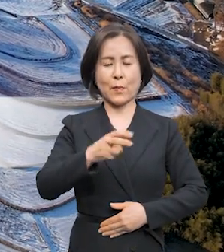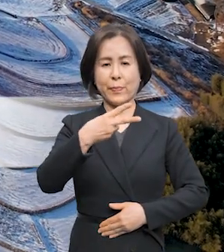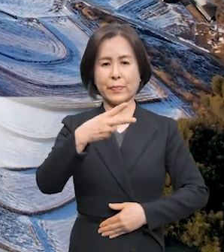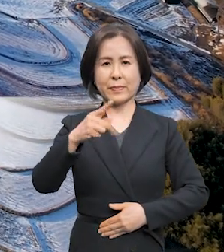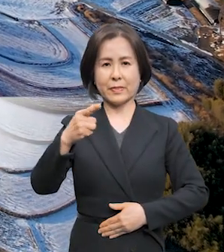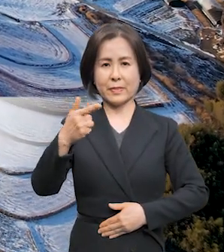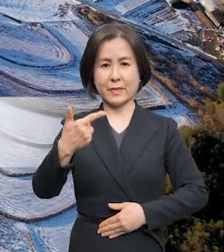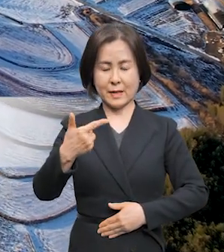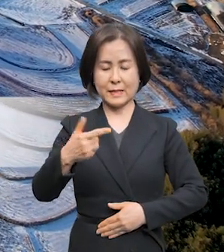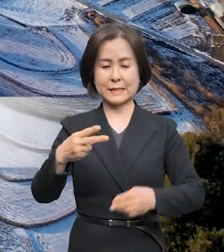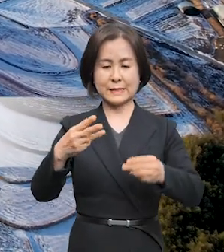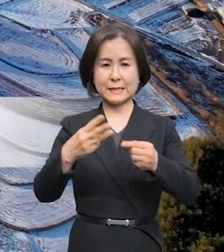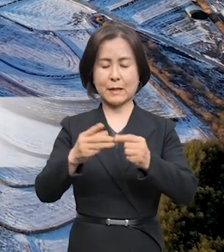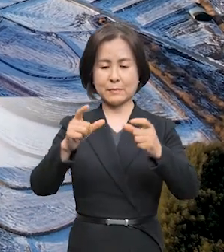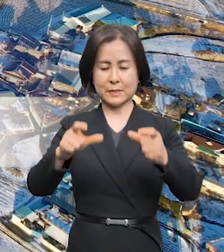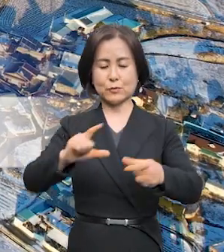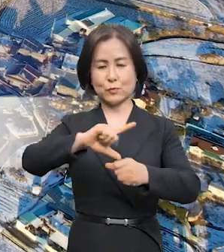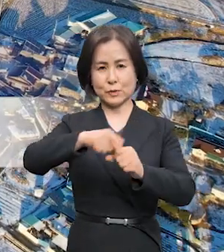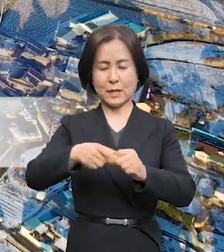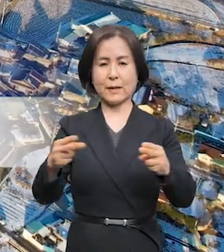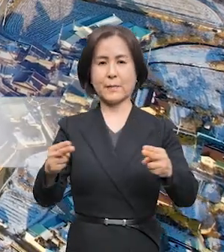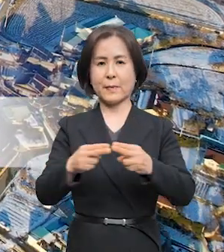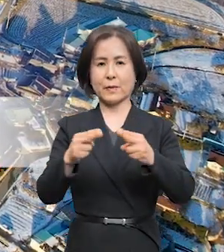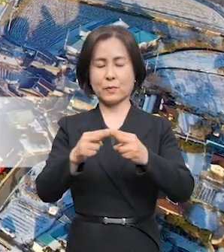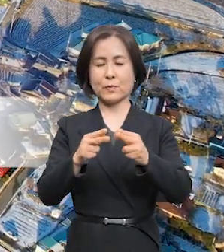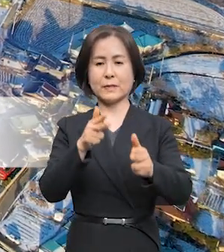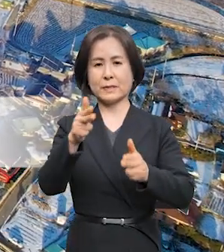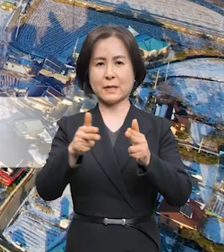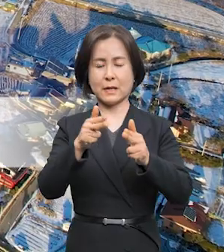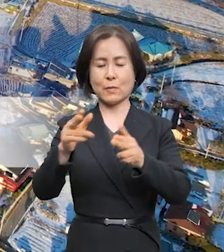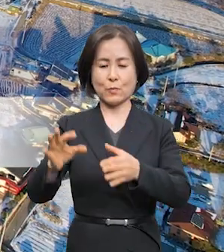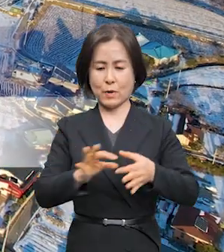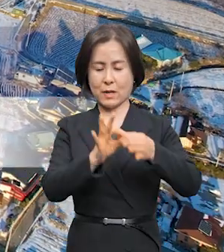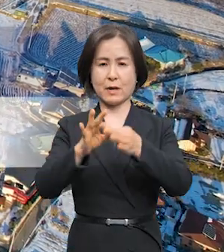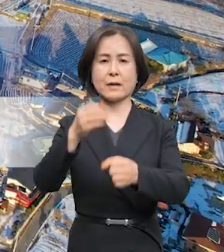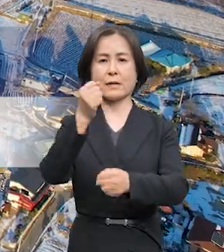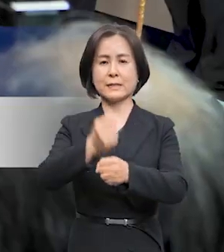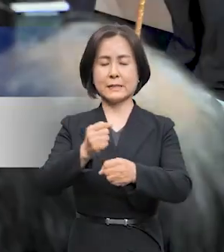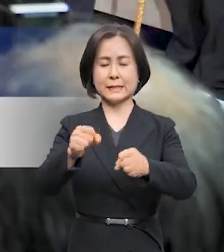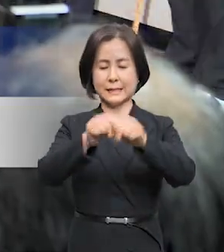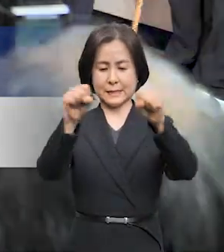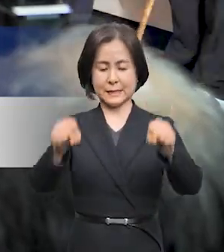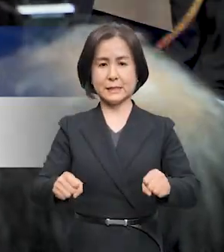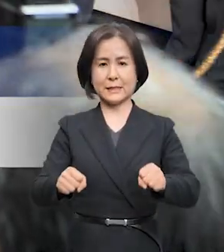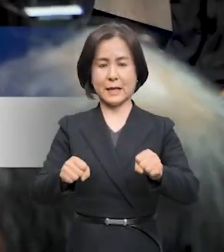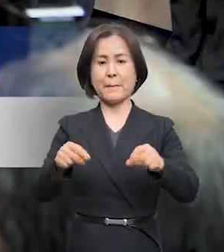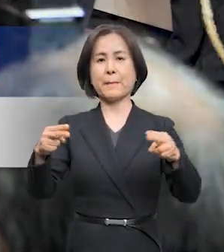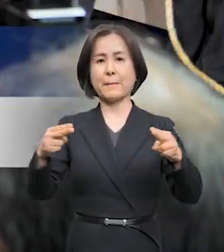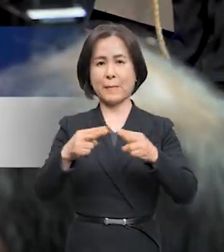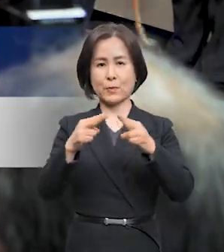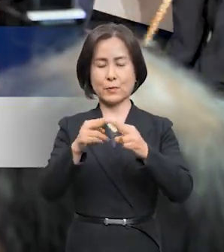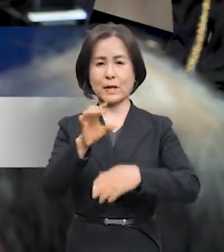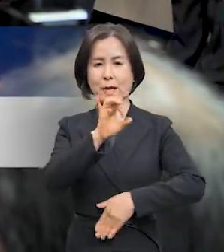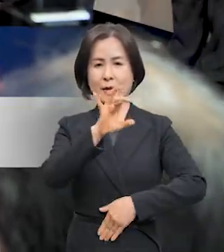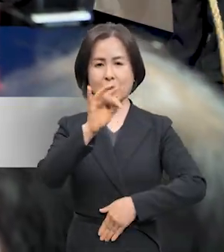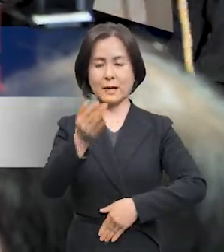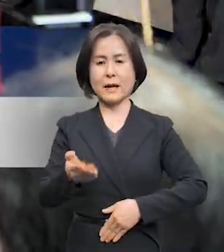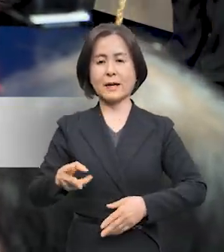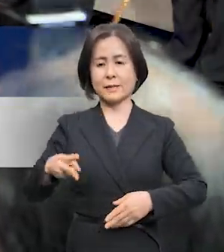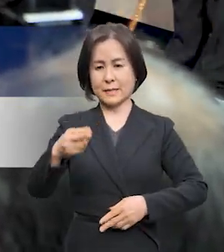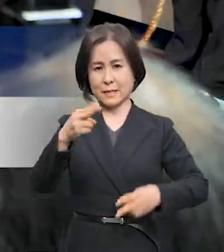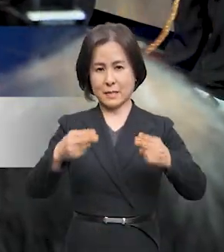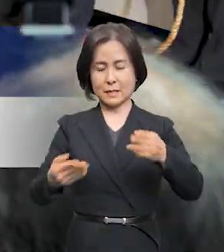광주 전남은 첨단3지구 일대에 반도체 패키징 산업기반과 연계해 생산된 시스템 반도체를 하나씩